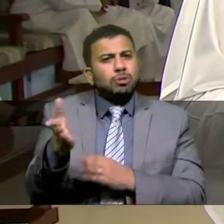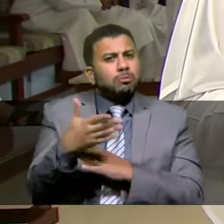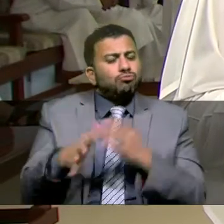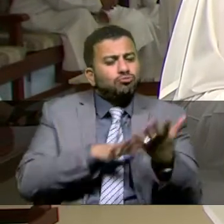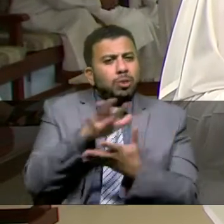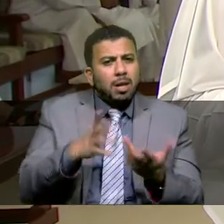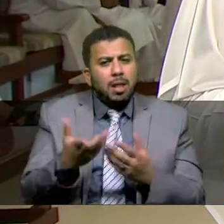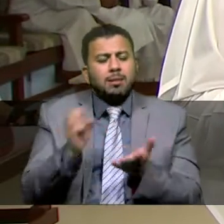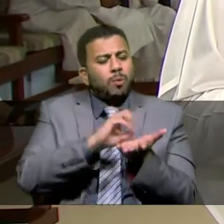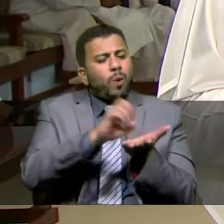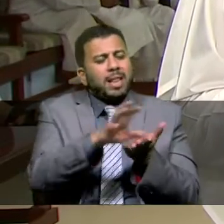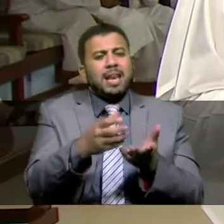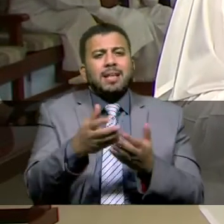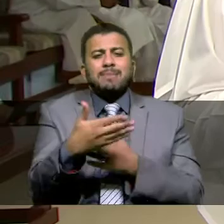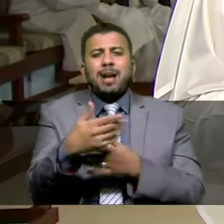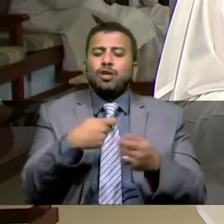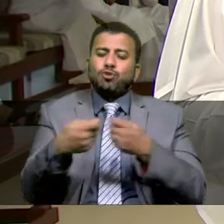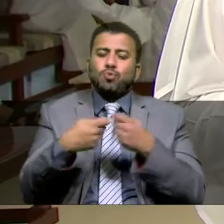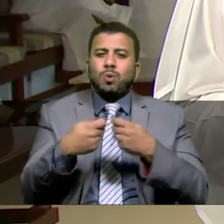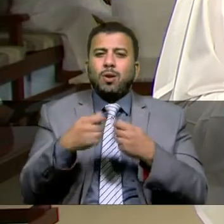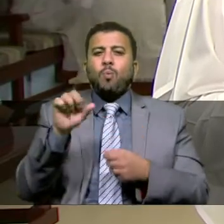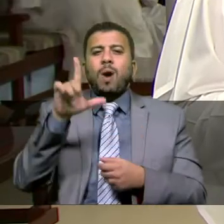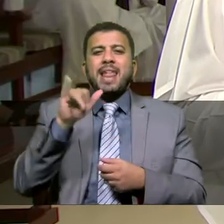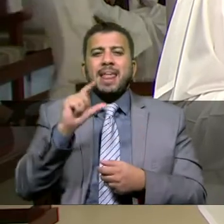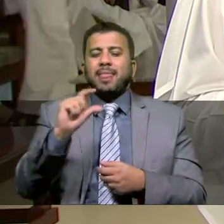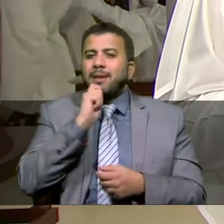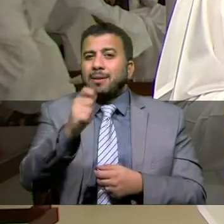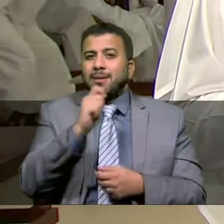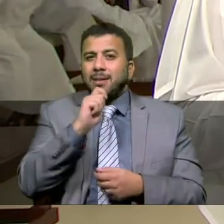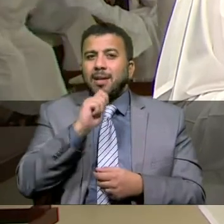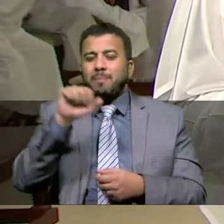توريد الأسماك إلى السوق. لأخبار الدار، وليد الأصبحي من الشارقة.